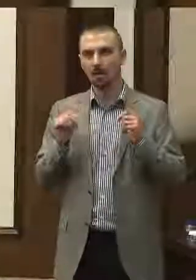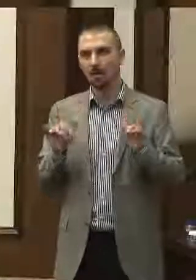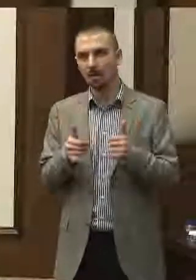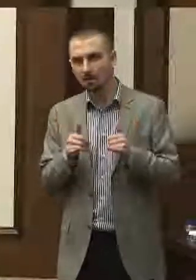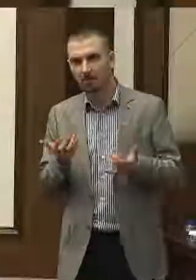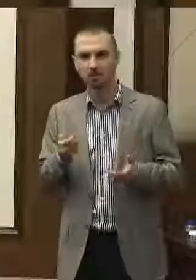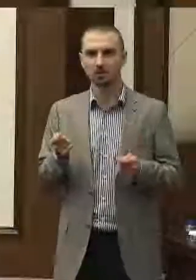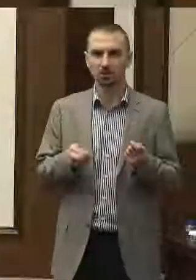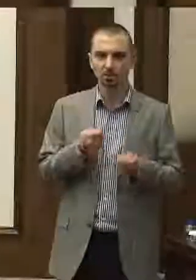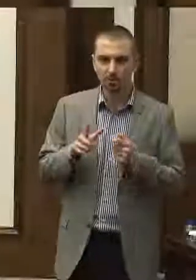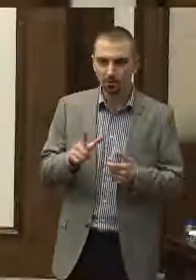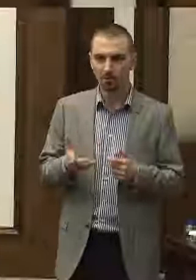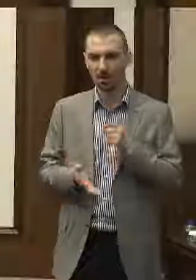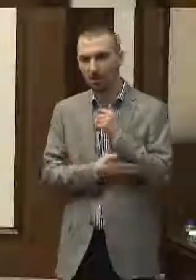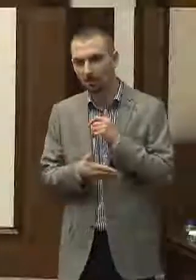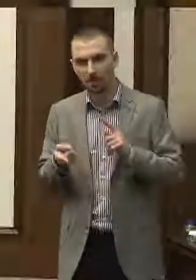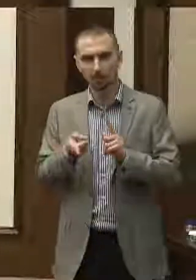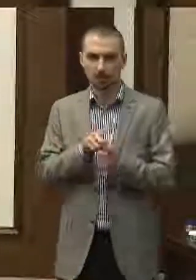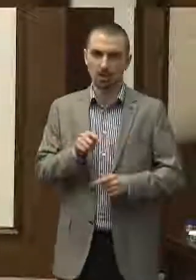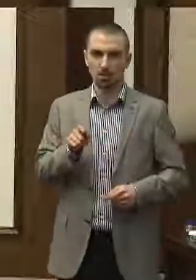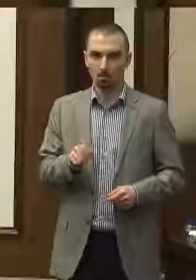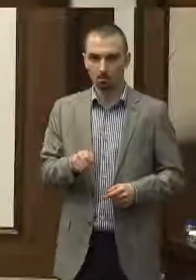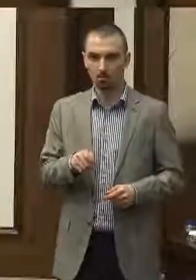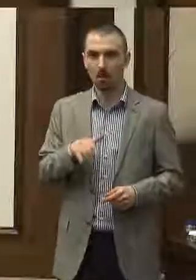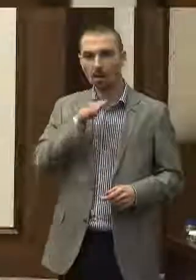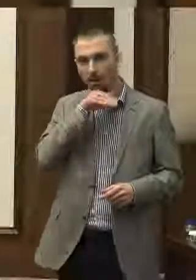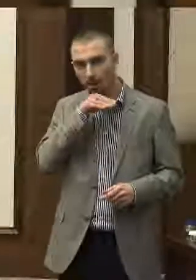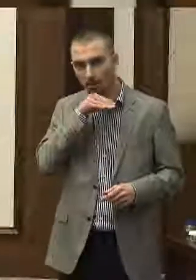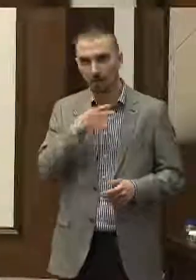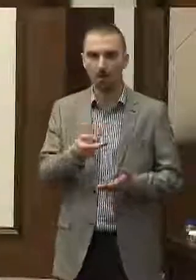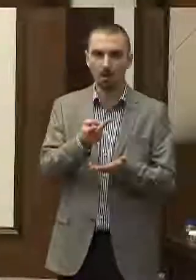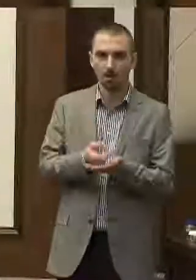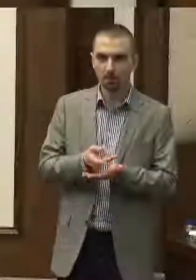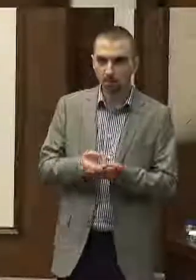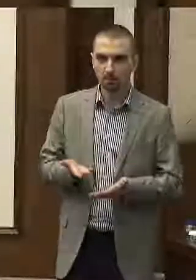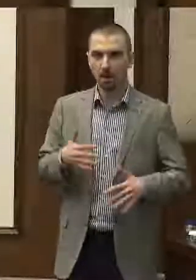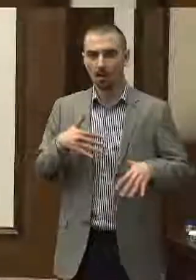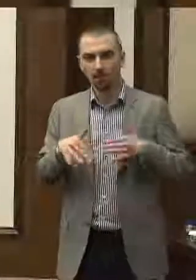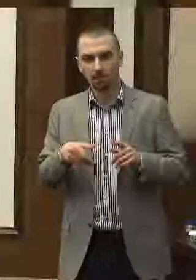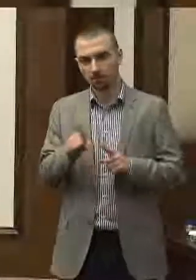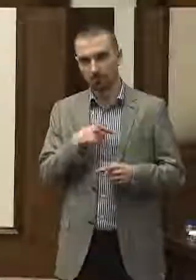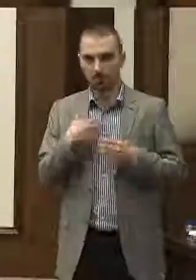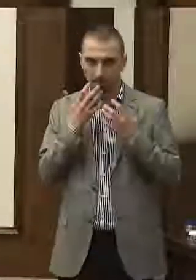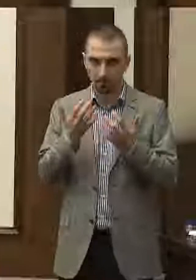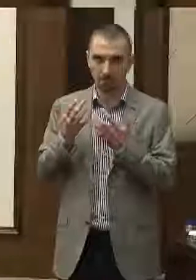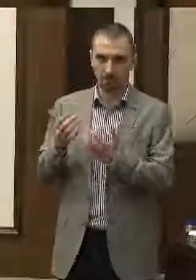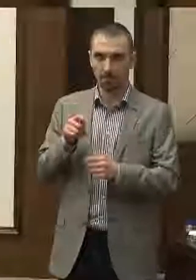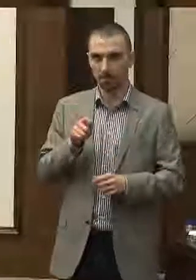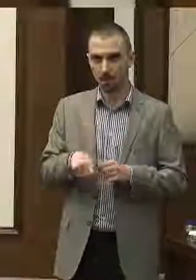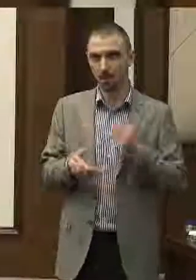yapıyoruz. İhtiyaçlarını gidermeye çalışıyoruz. Ayrıca yaşlı, yatalak ve Alzheimer hastalarımıza da hizmet veriyoruz. Bunları